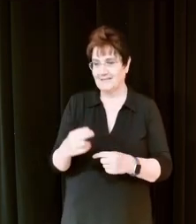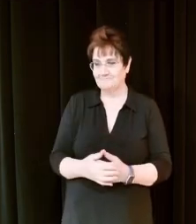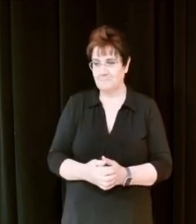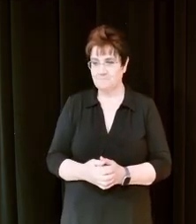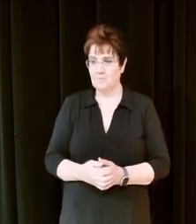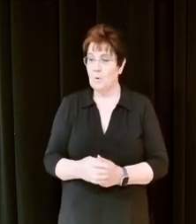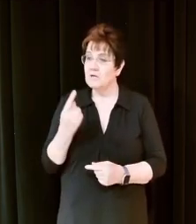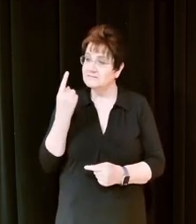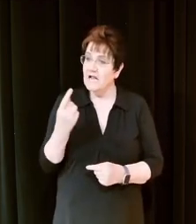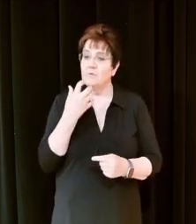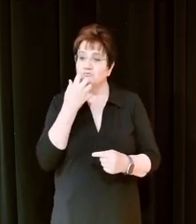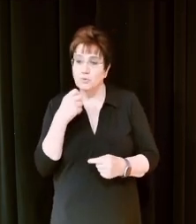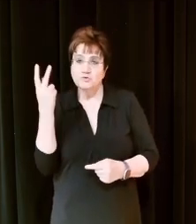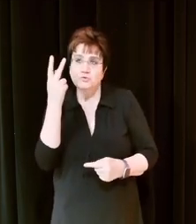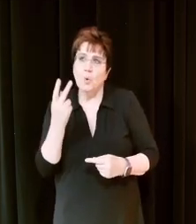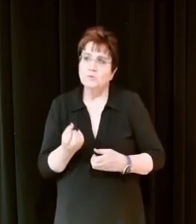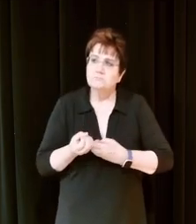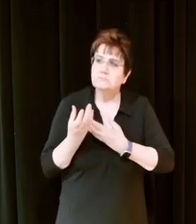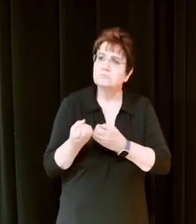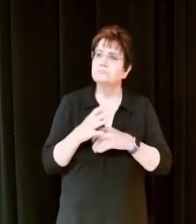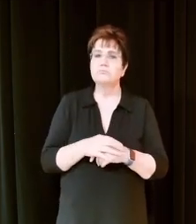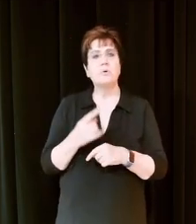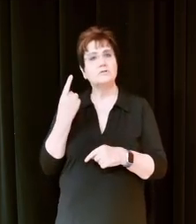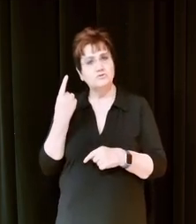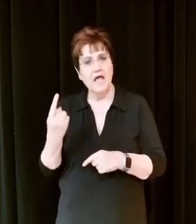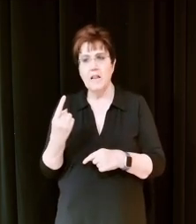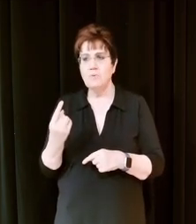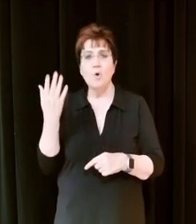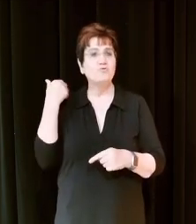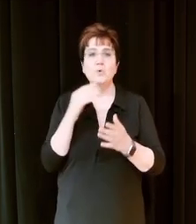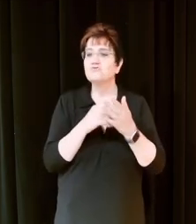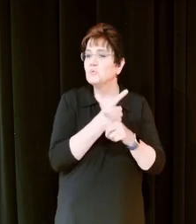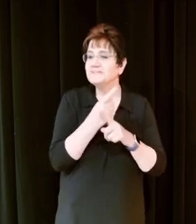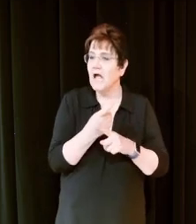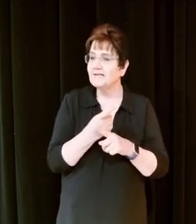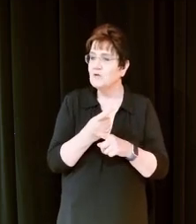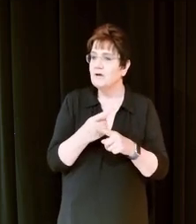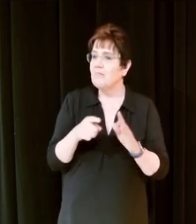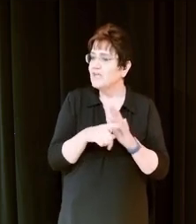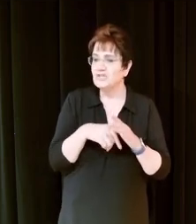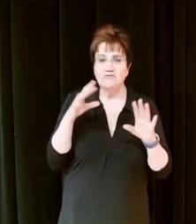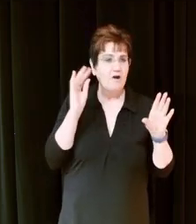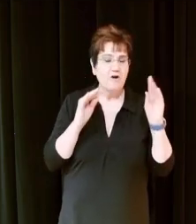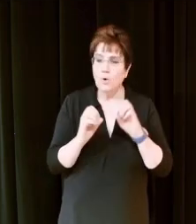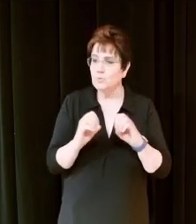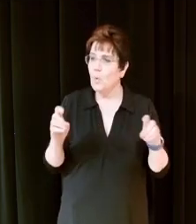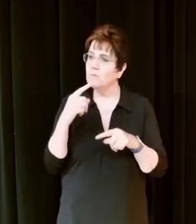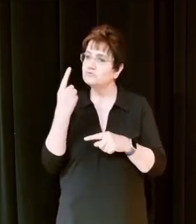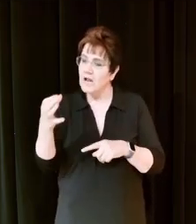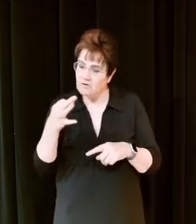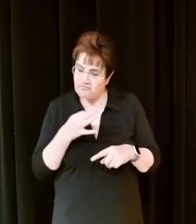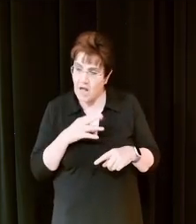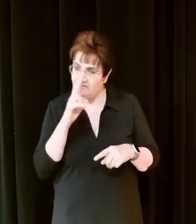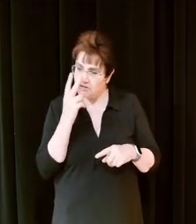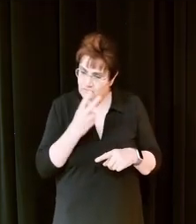etwas künstlerisch zu tun, hat zumindest keine schlechten Erfahrungen aus der Schulzeit, fragt nach, wenn sie etwas nicht verstanden hat, geht